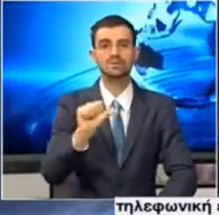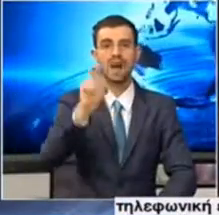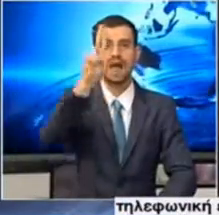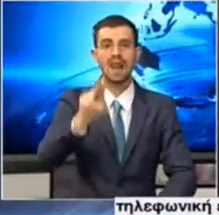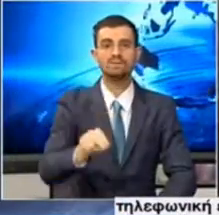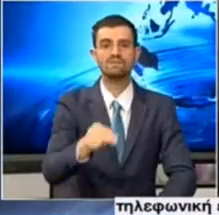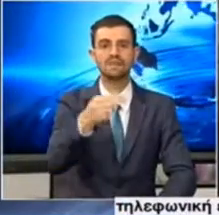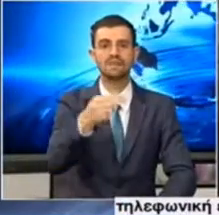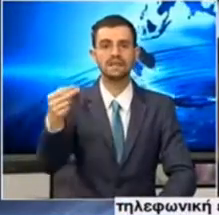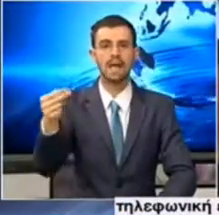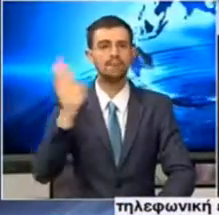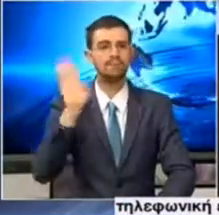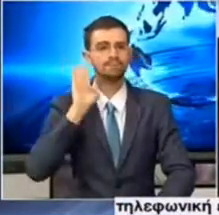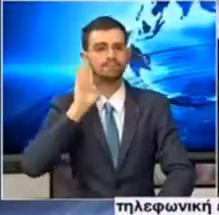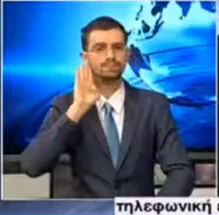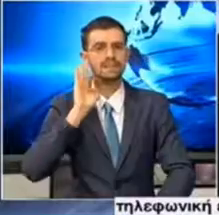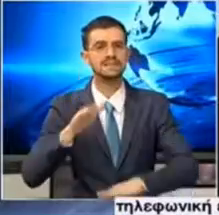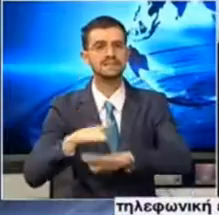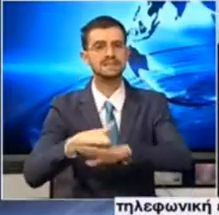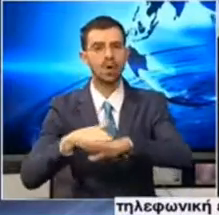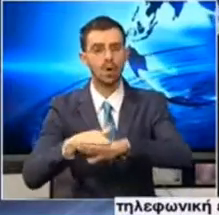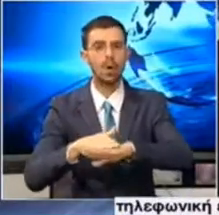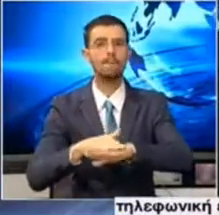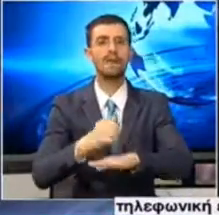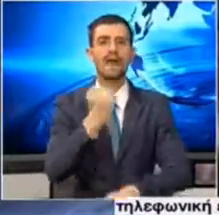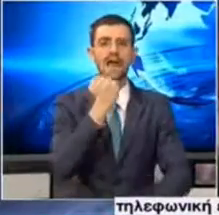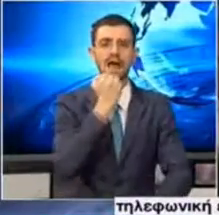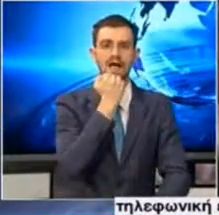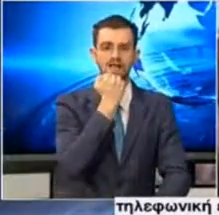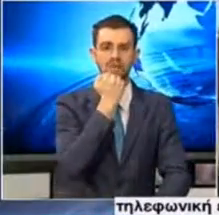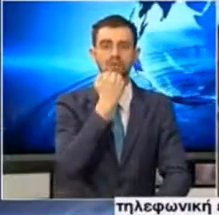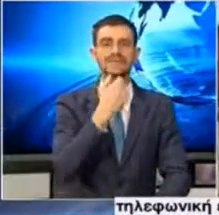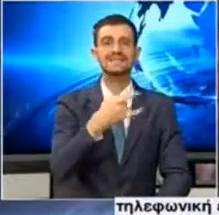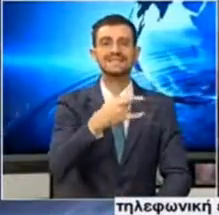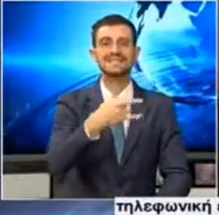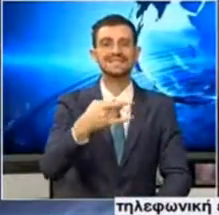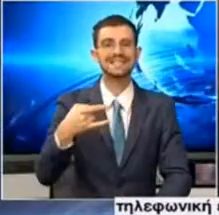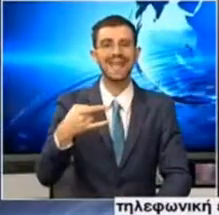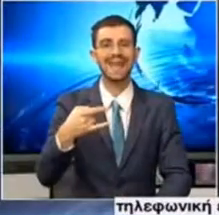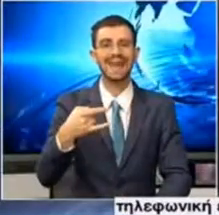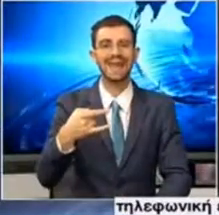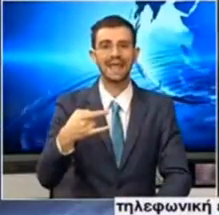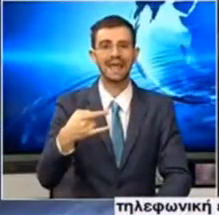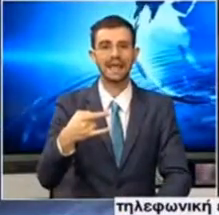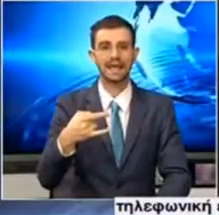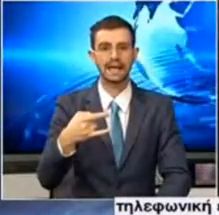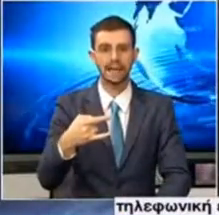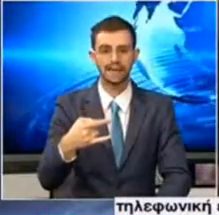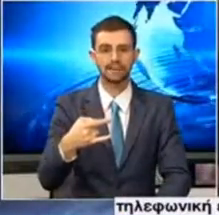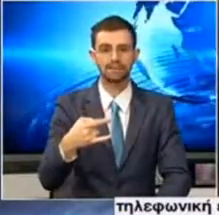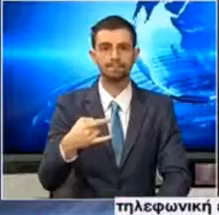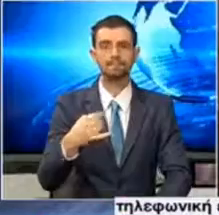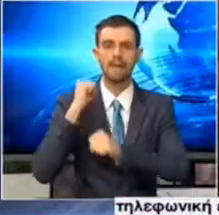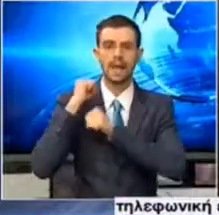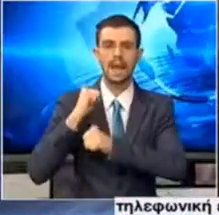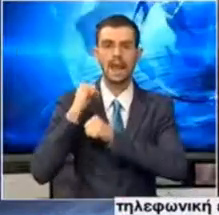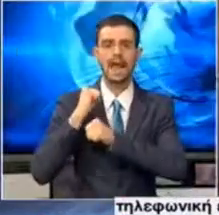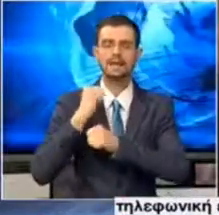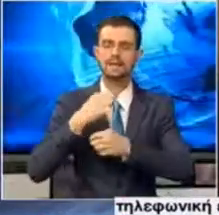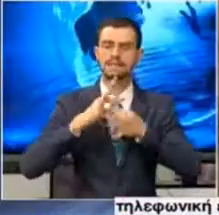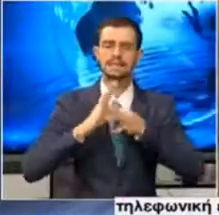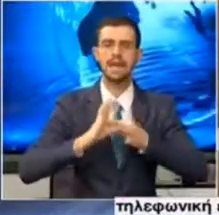όχι στην Γενέβη αλλά στη Ζυρίχη, στις 18 Ιανουαρίου για να συνεχίσουν αυτό το διάλογο. Με την ελπίδα,